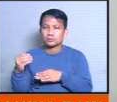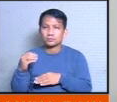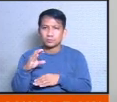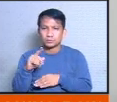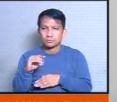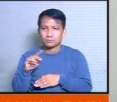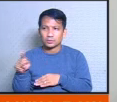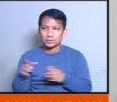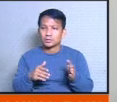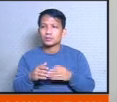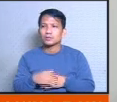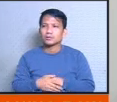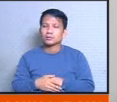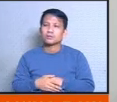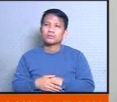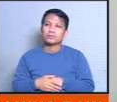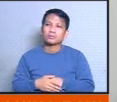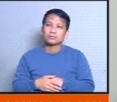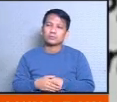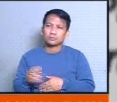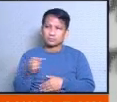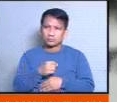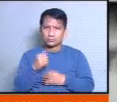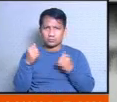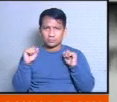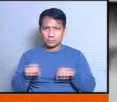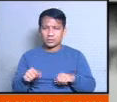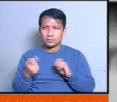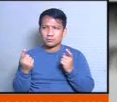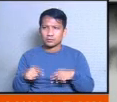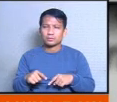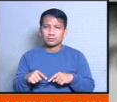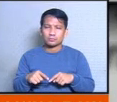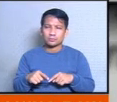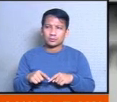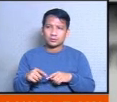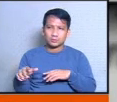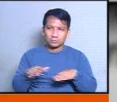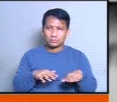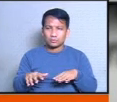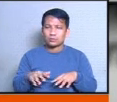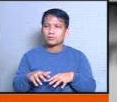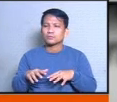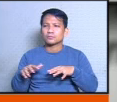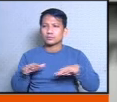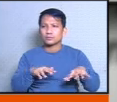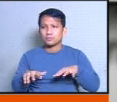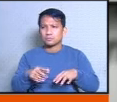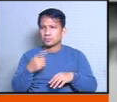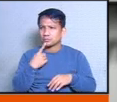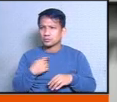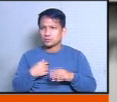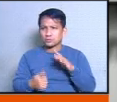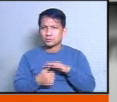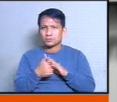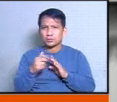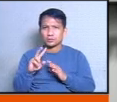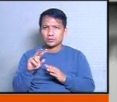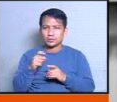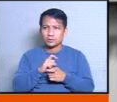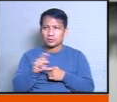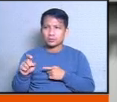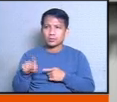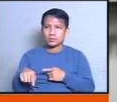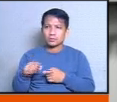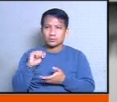isang contingency plan. Kumbaga, sinasabi lang na ito ang mga posibleng epekto ng lindol. Pero parang lumalabas kasi sa viral